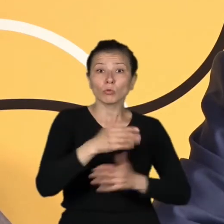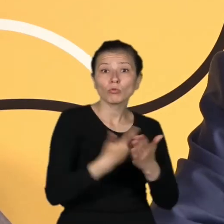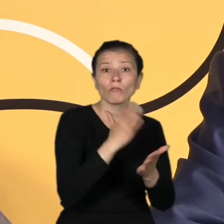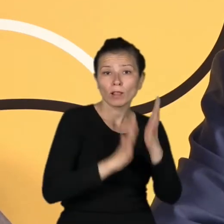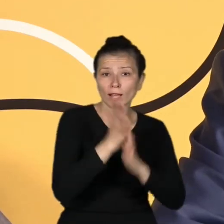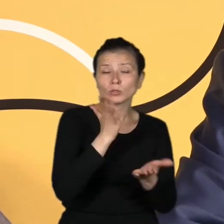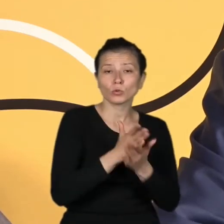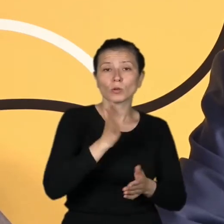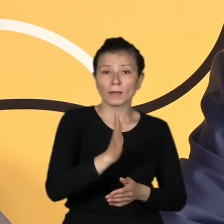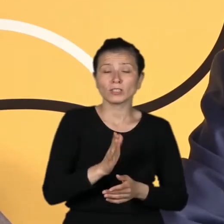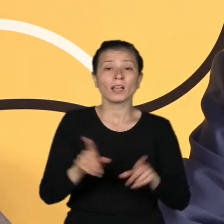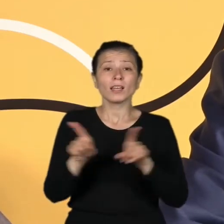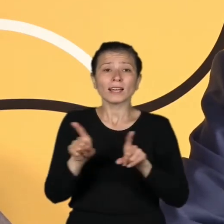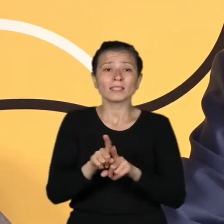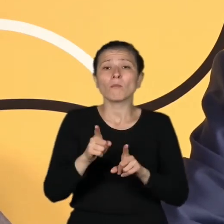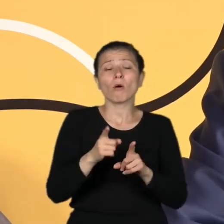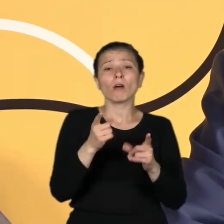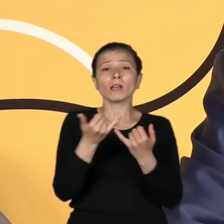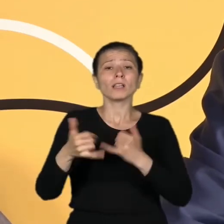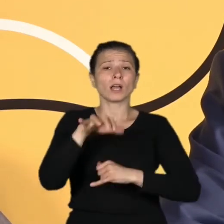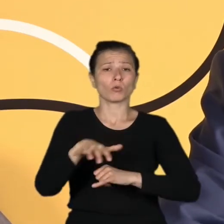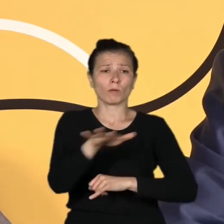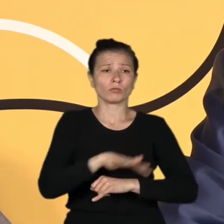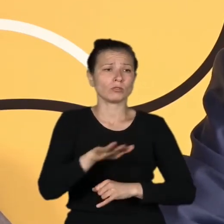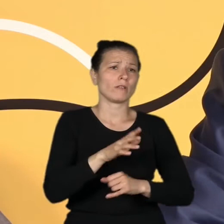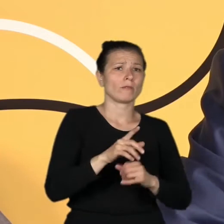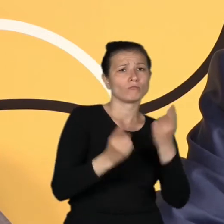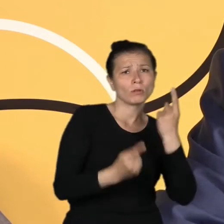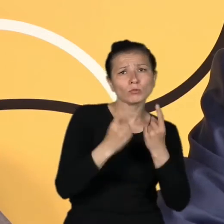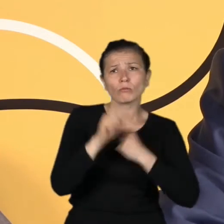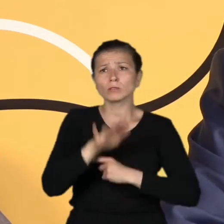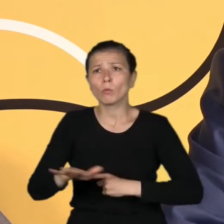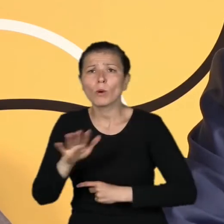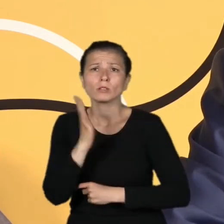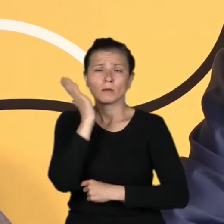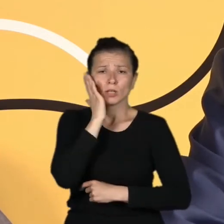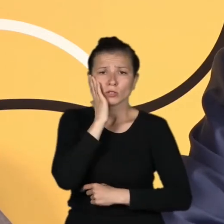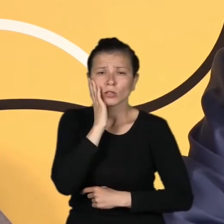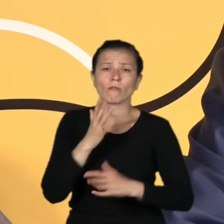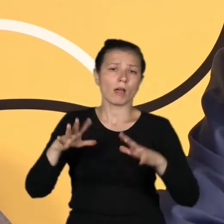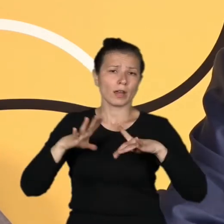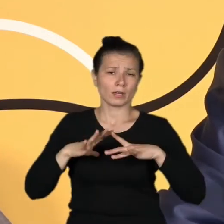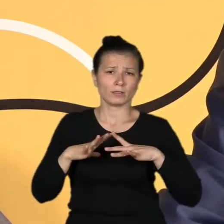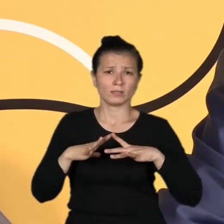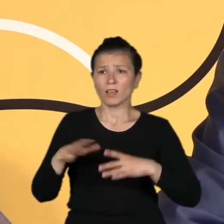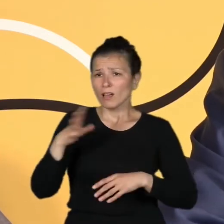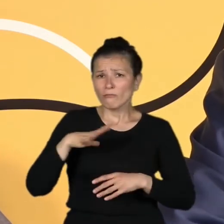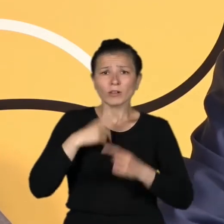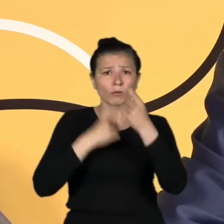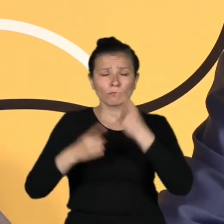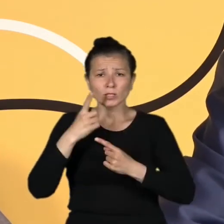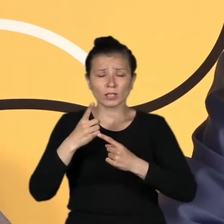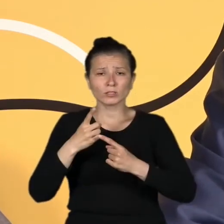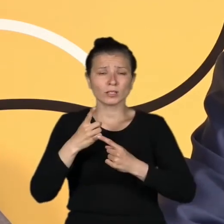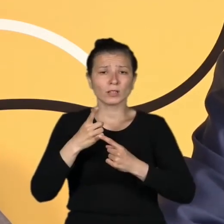to będzie przestrzeń przemysłowa, czy społeczna, mieszkaniowa, rekreacyjna, to warto o niej myśleć